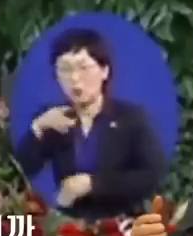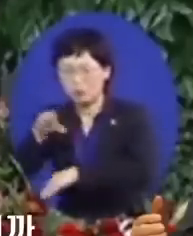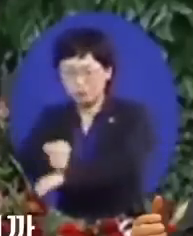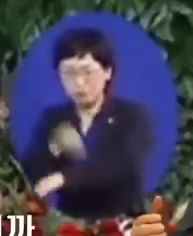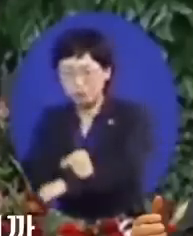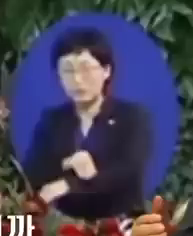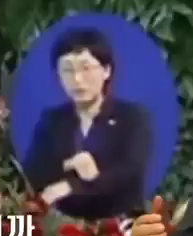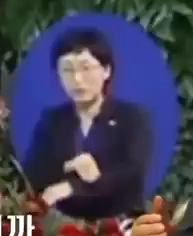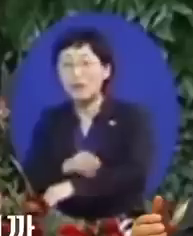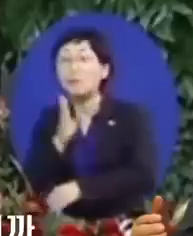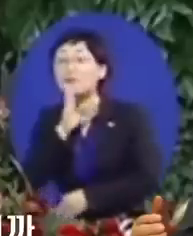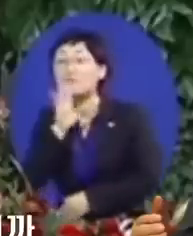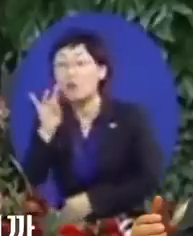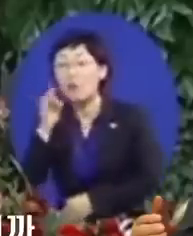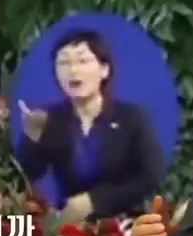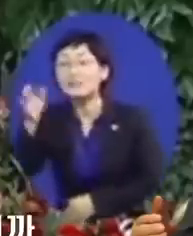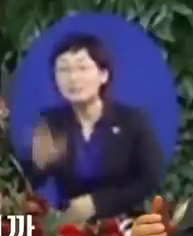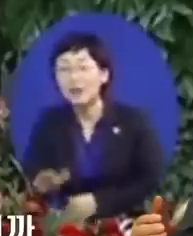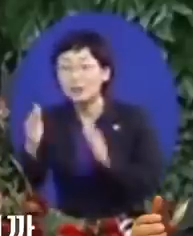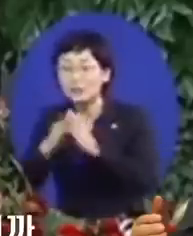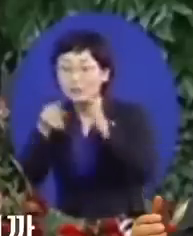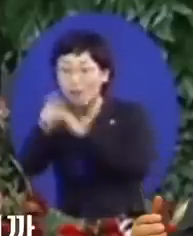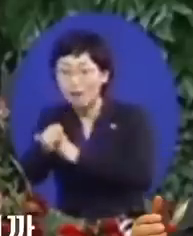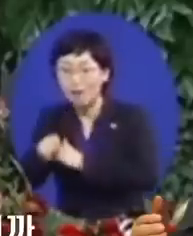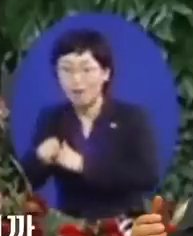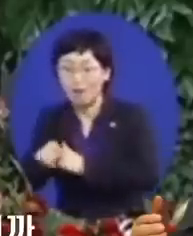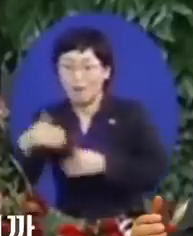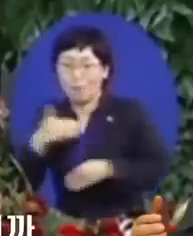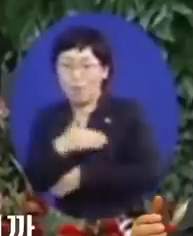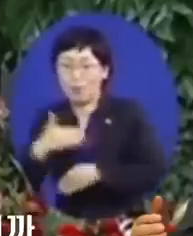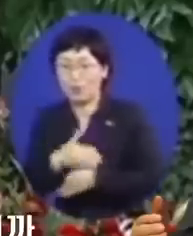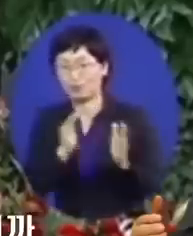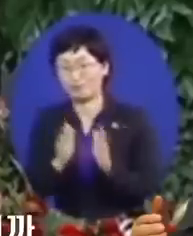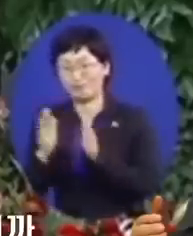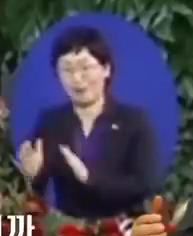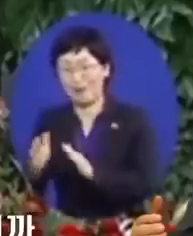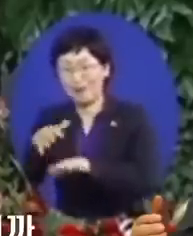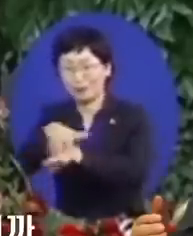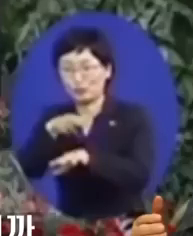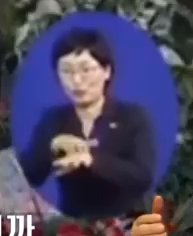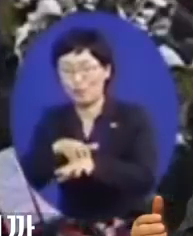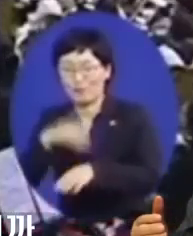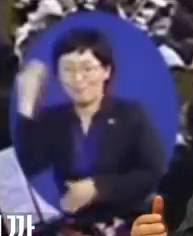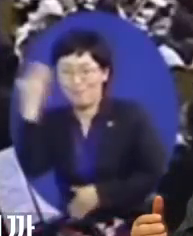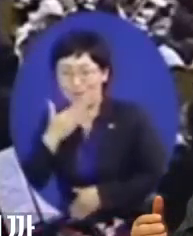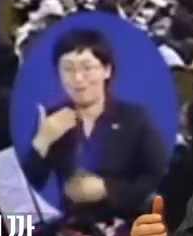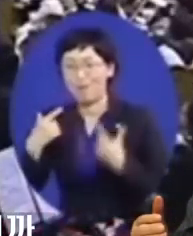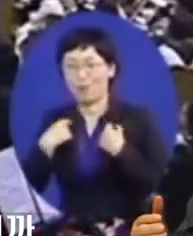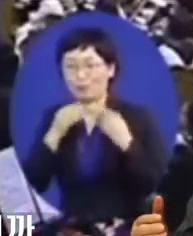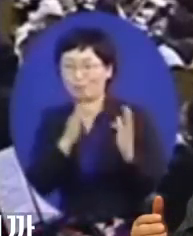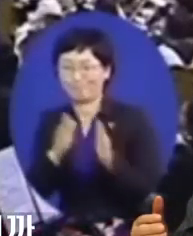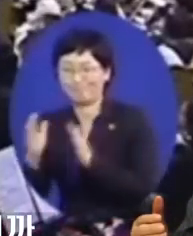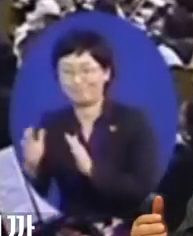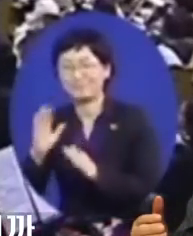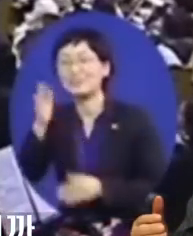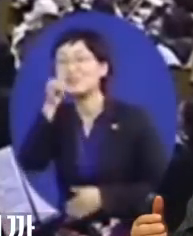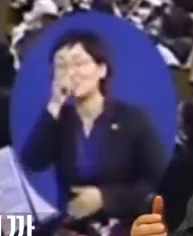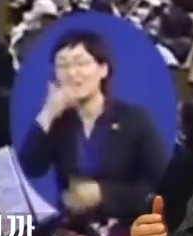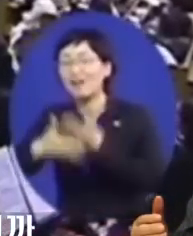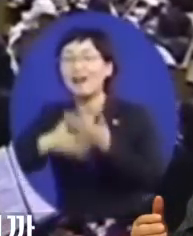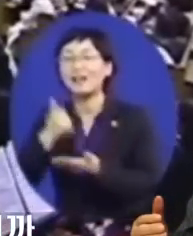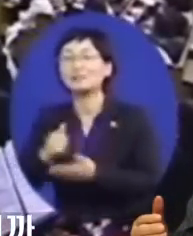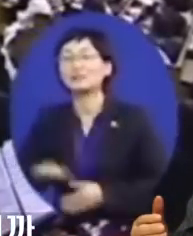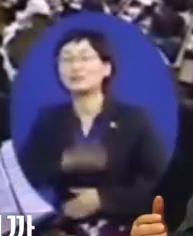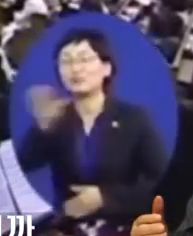돌아올 것입니다. 그러나 집에는 훌륭한 목욕탕이 준비되어 있고 수건이 걸려 있으며 깨끗한 옷들이 준비되어 있습니다. 하나님은